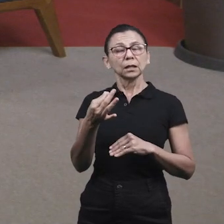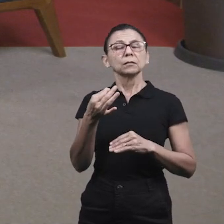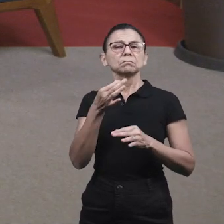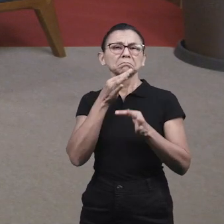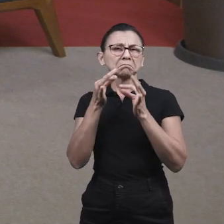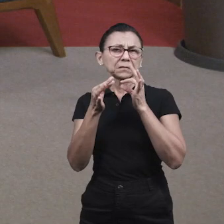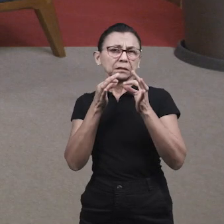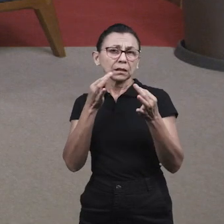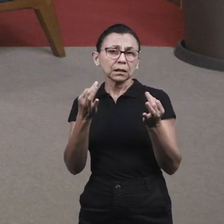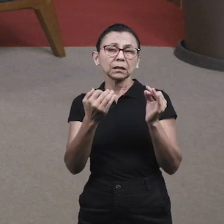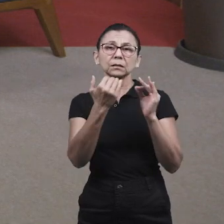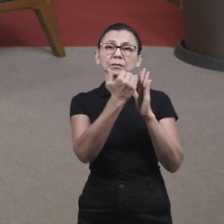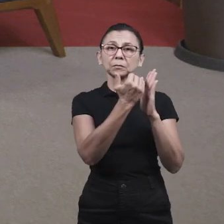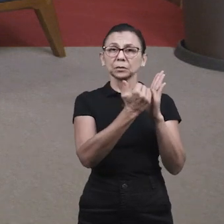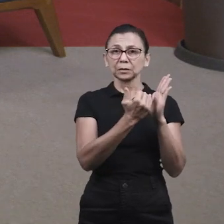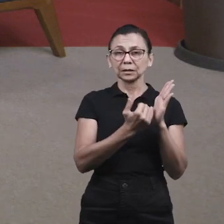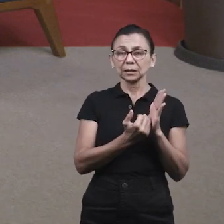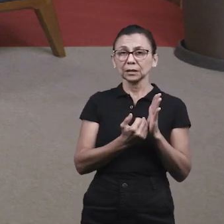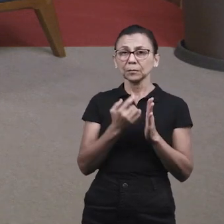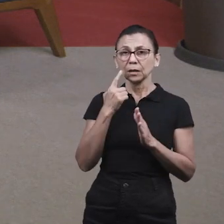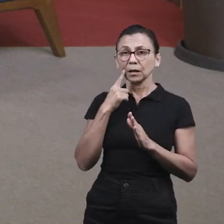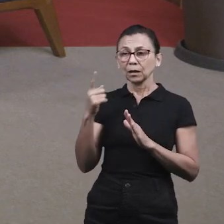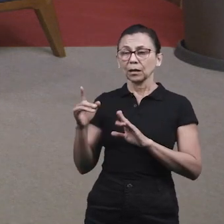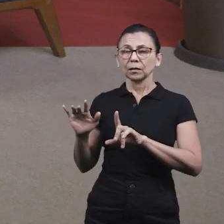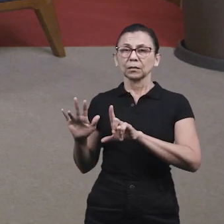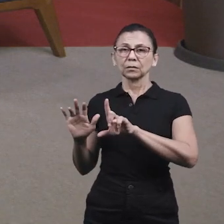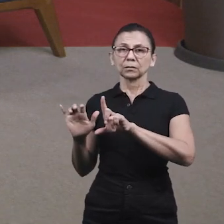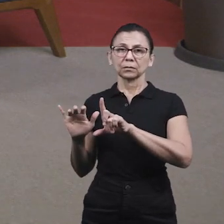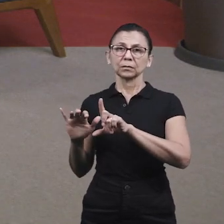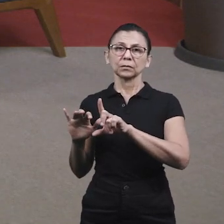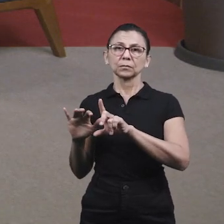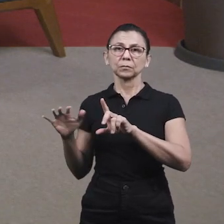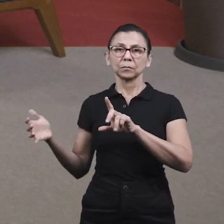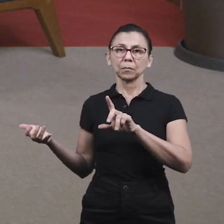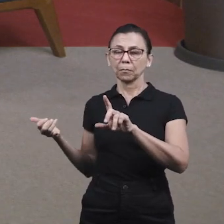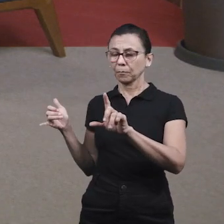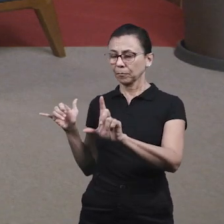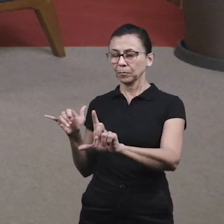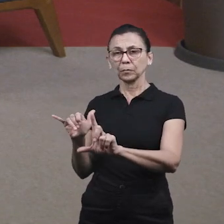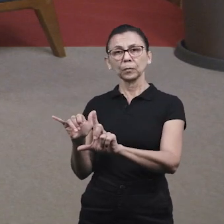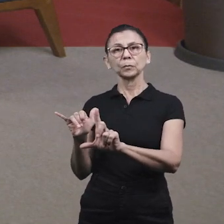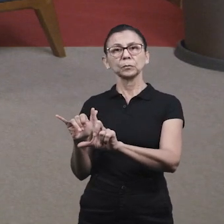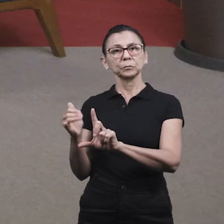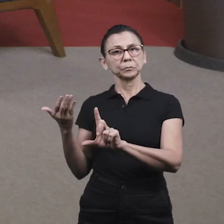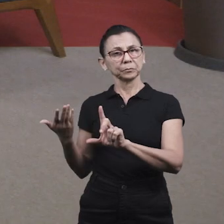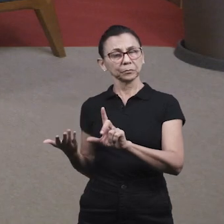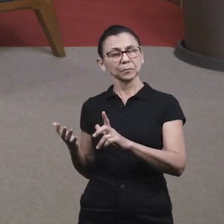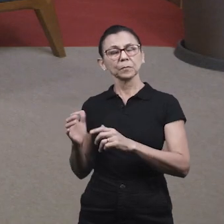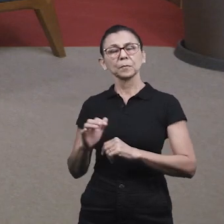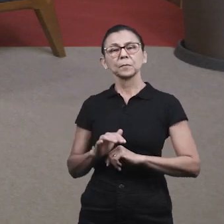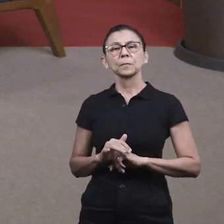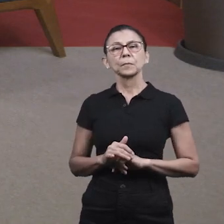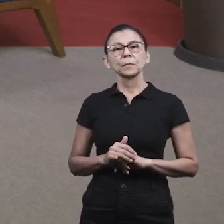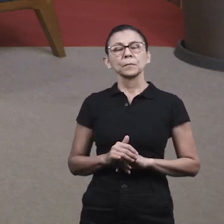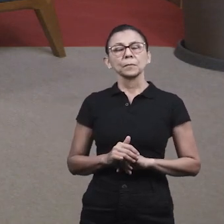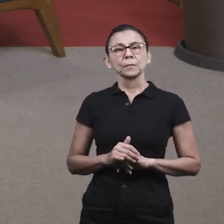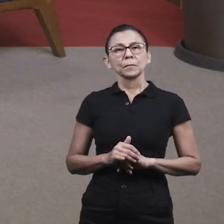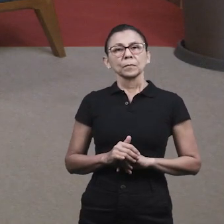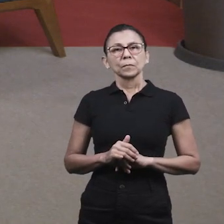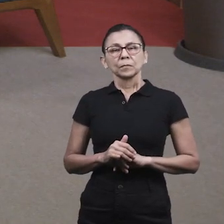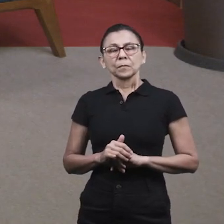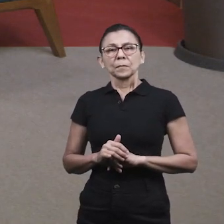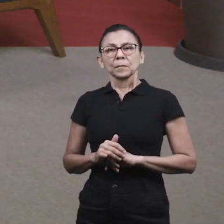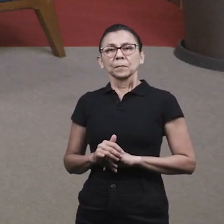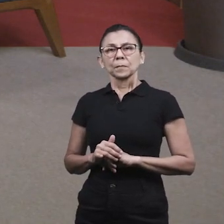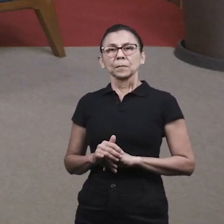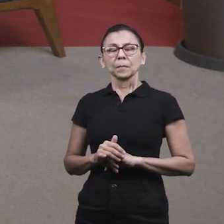vous voulez aussi envoyer une participation, parler un peu de ce qu'est la programmation en annonçant l'évangile éternel, son importance pour votre vie,